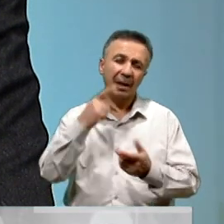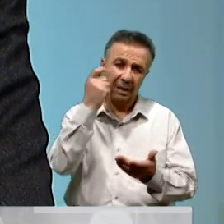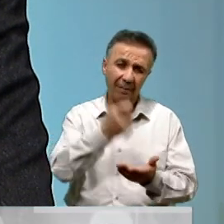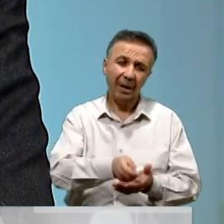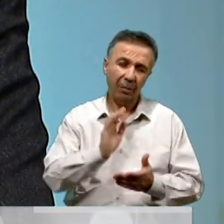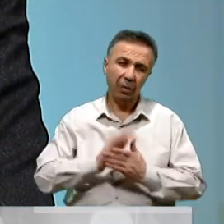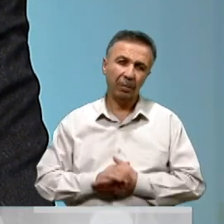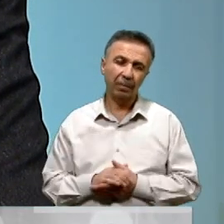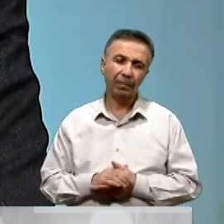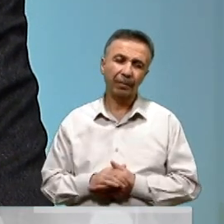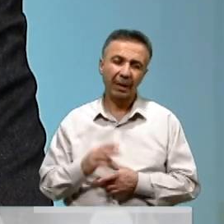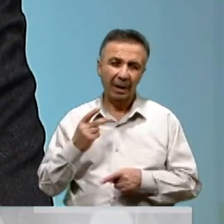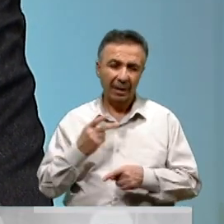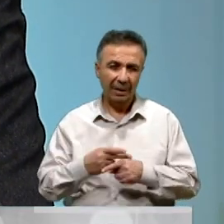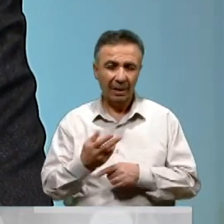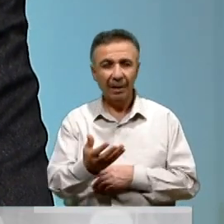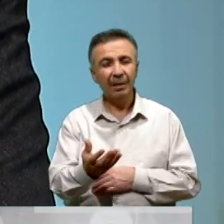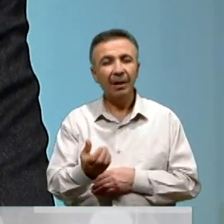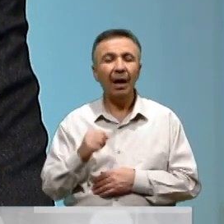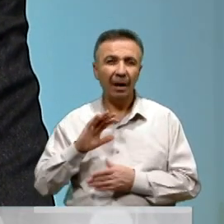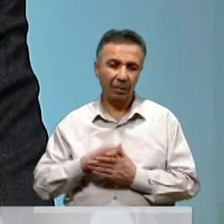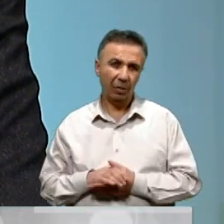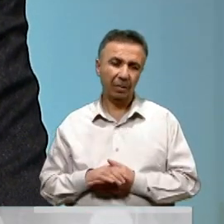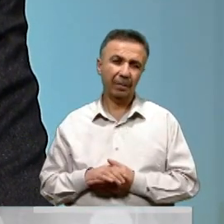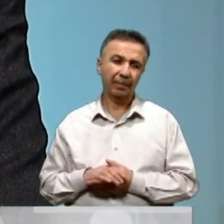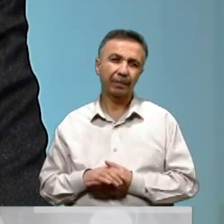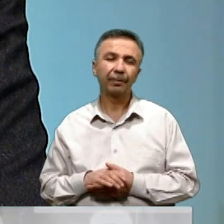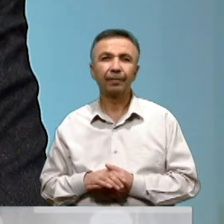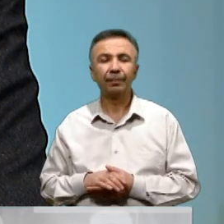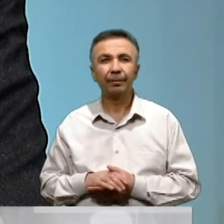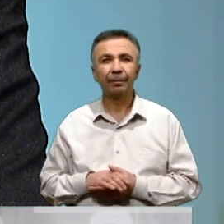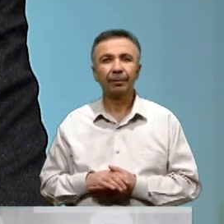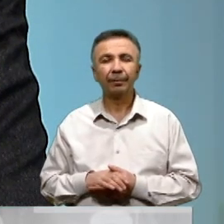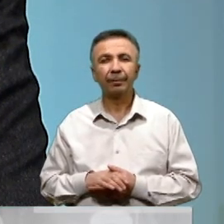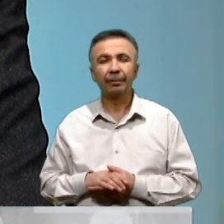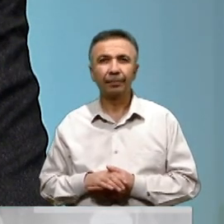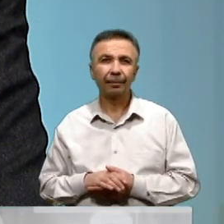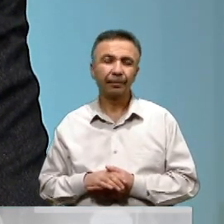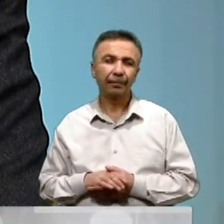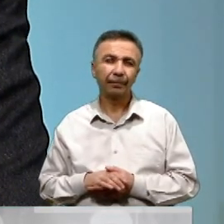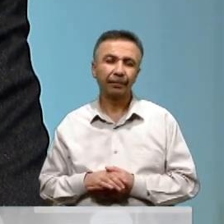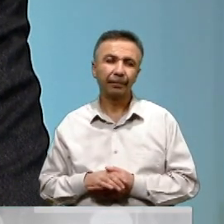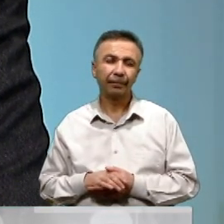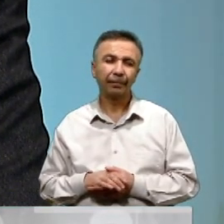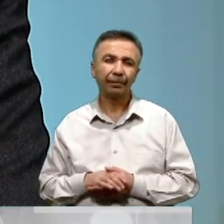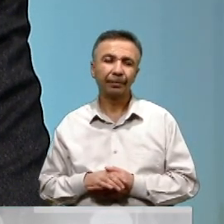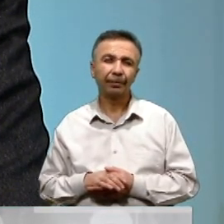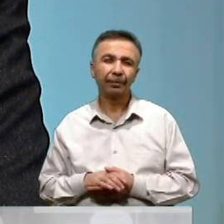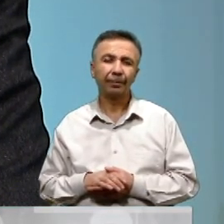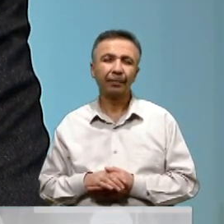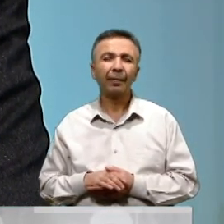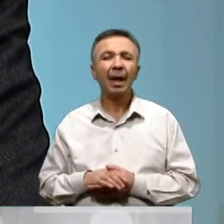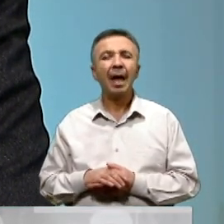kişinin zekat almasına engeldir. Burada bir incelik daha var, onu da ifade edeyim buyurun, isterseniz. Buyurun.